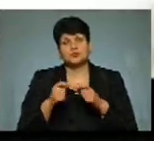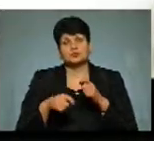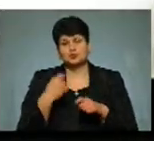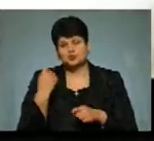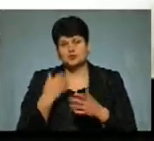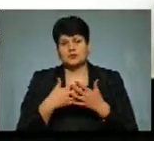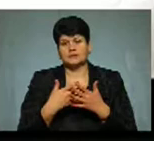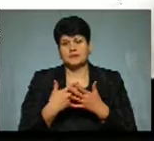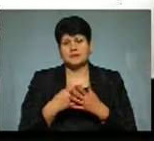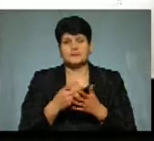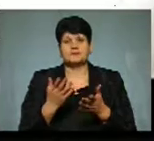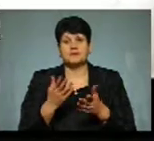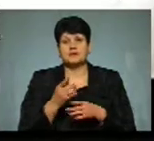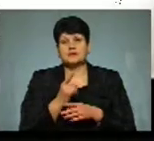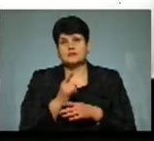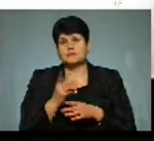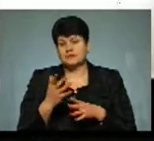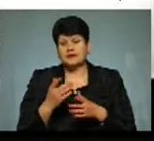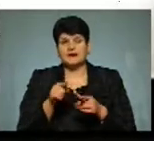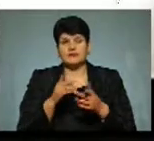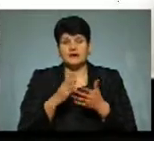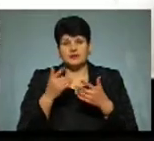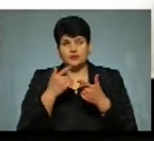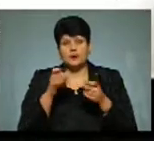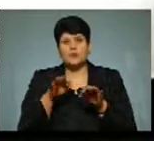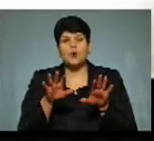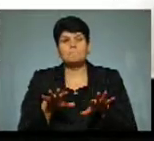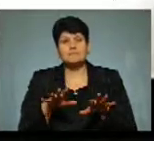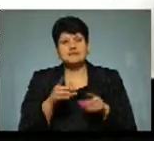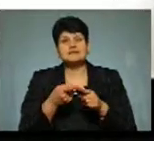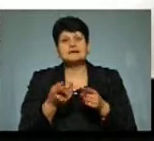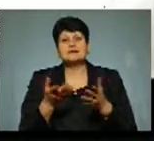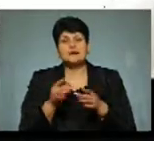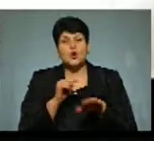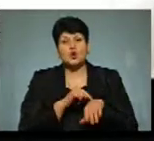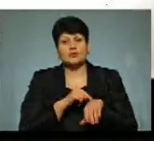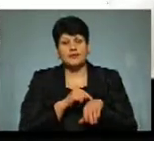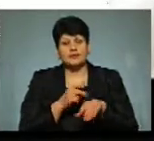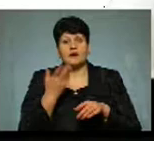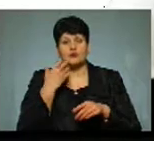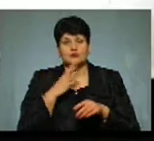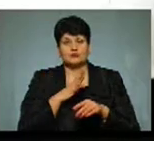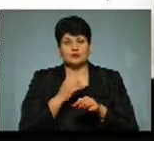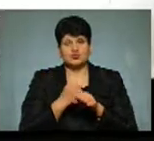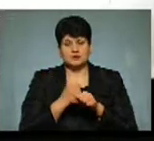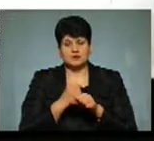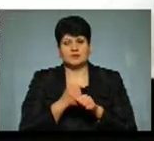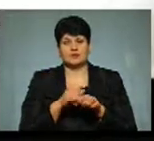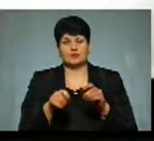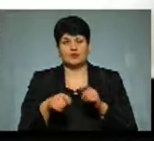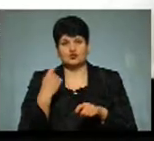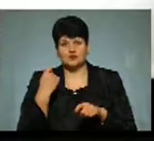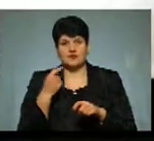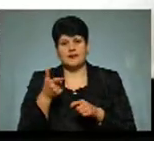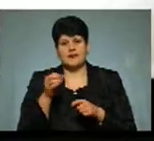з питань паркування. Зокрема, там є інформація про місце, де було година, в котрій було зафіксоване це порушення, геолокація,